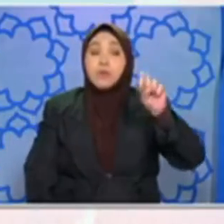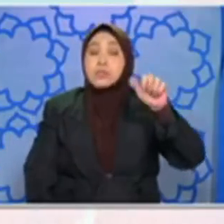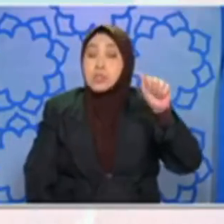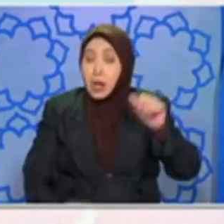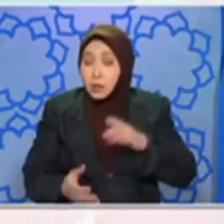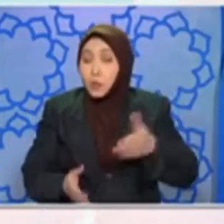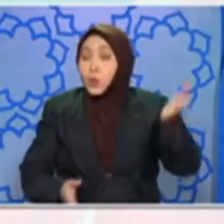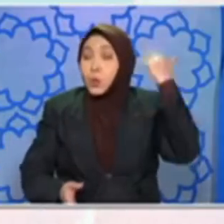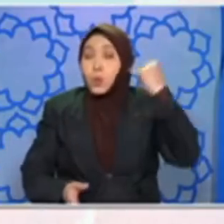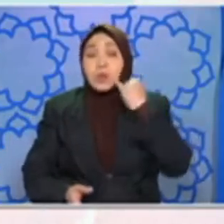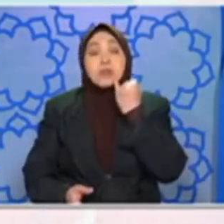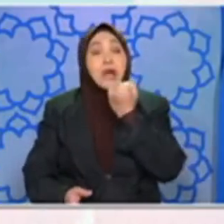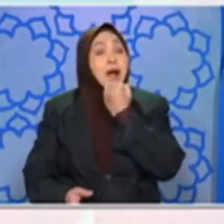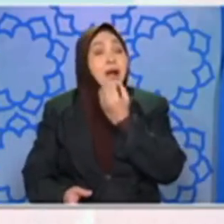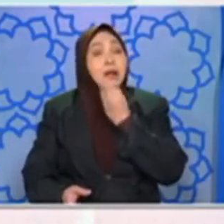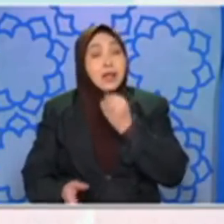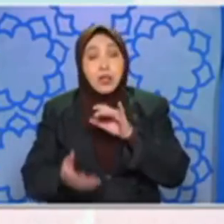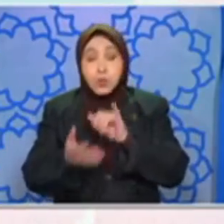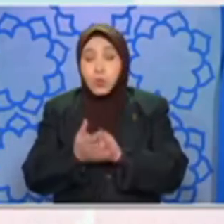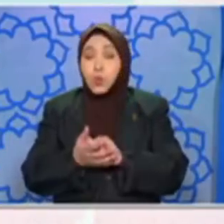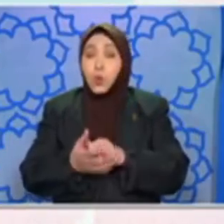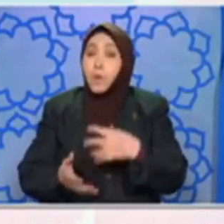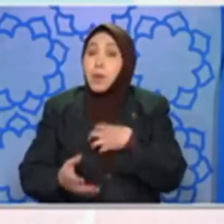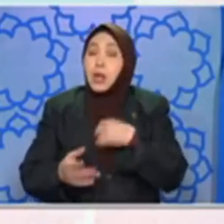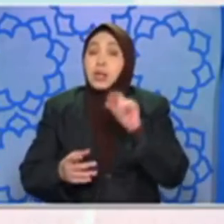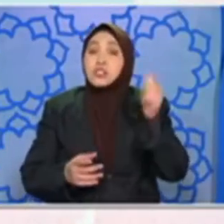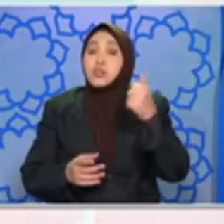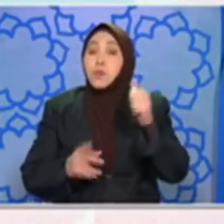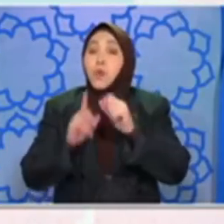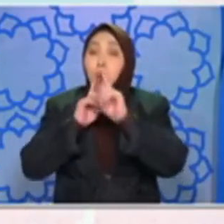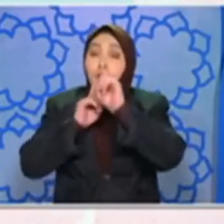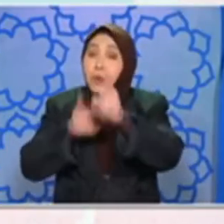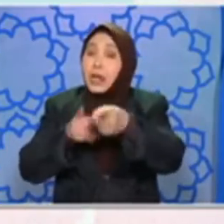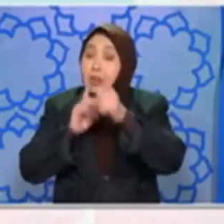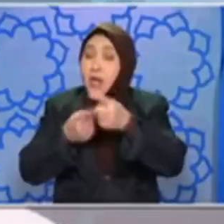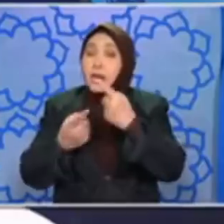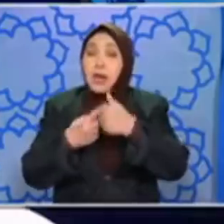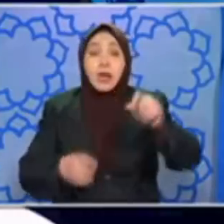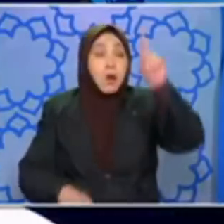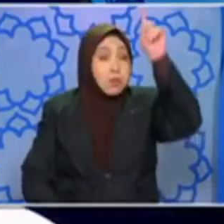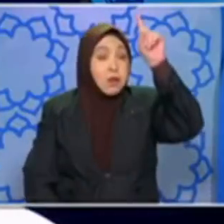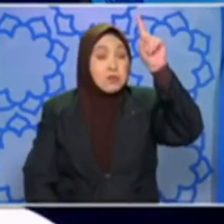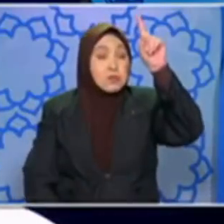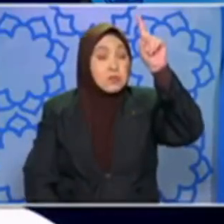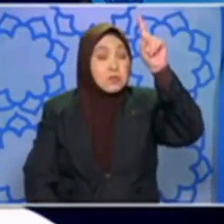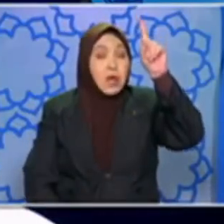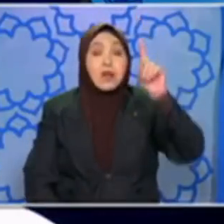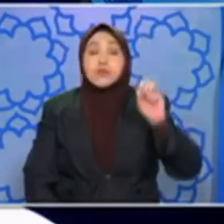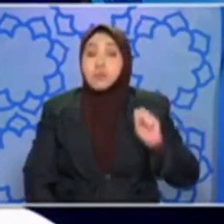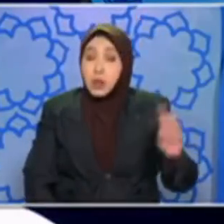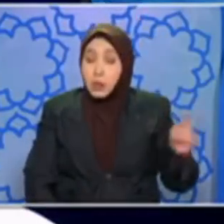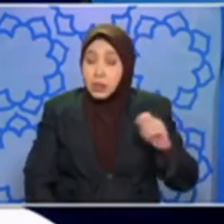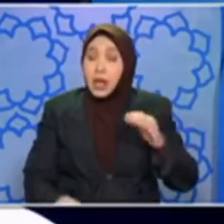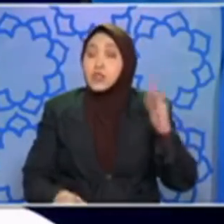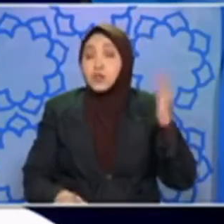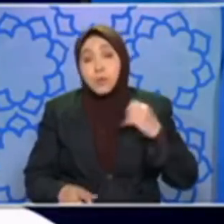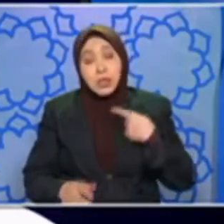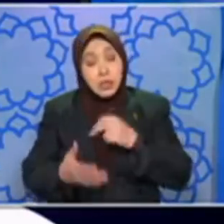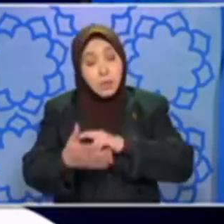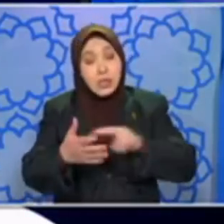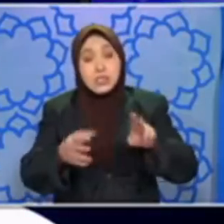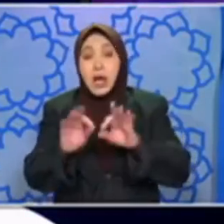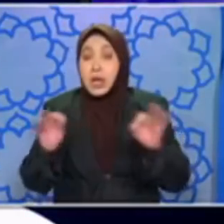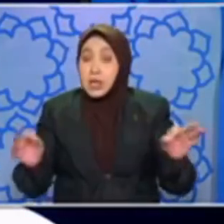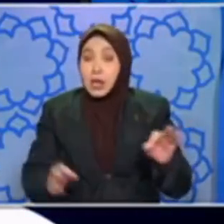dengan 10 commandments 10 perintah arahan perintah daripada Allah Subhanahu Wa Taala. Jom kita baca sama-sama ayat 28